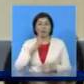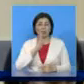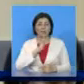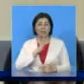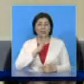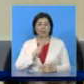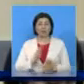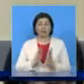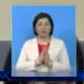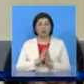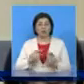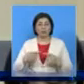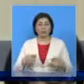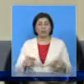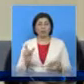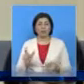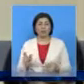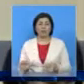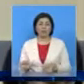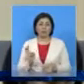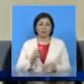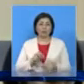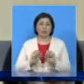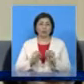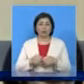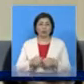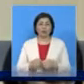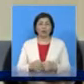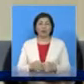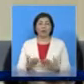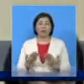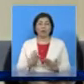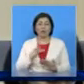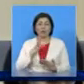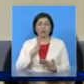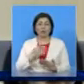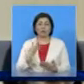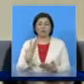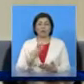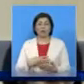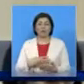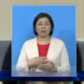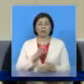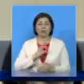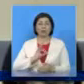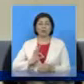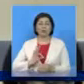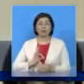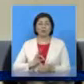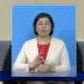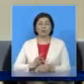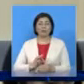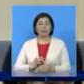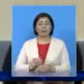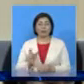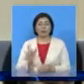өтінішімен басқа аумақтан баланы қабылдай алады. Сол қазіргі таңда енді біз 40%-дай қабылдап отырмыз,